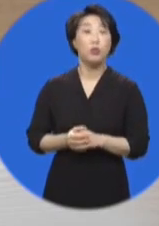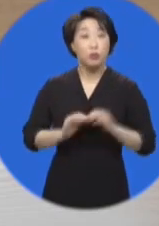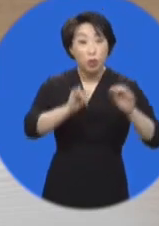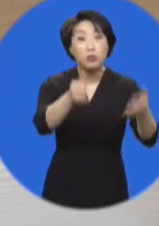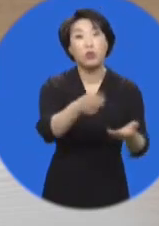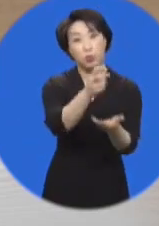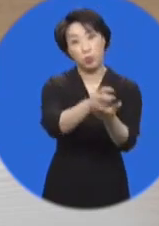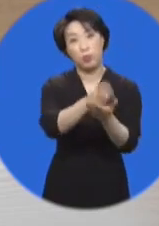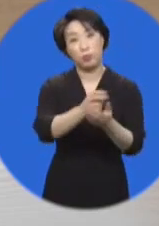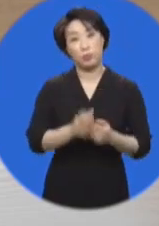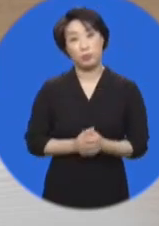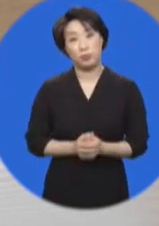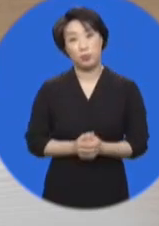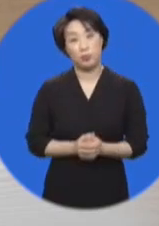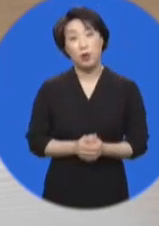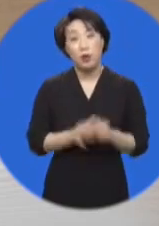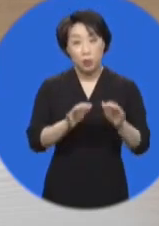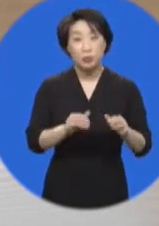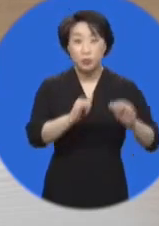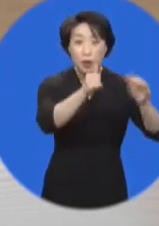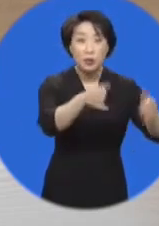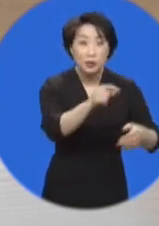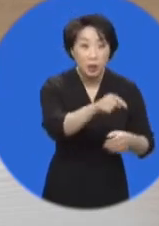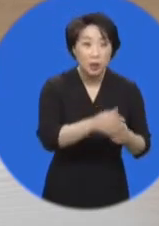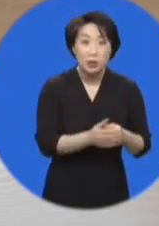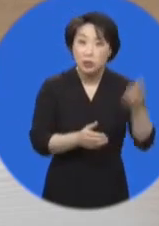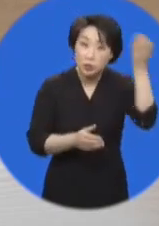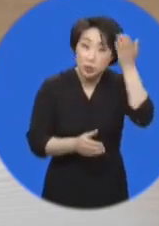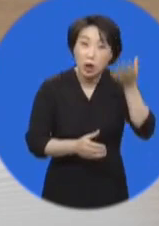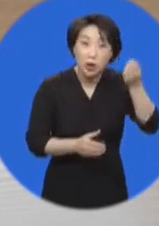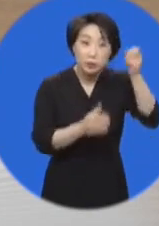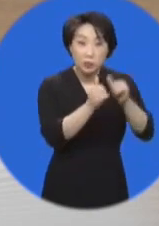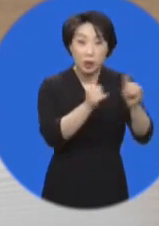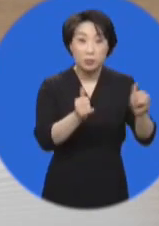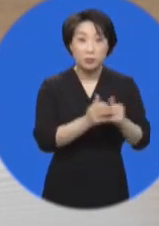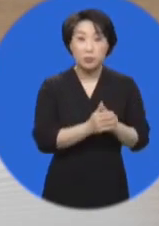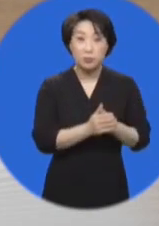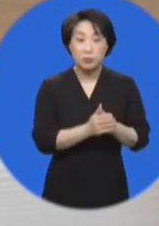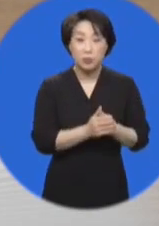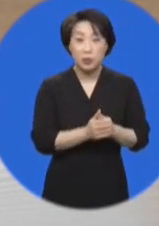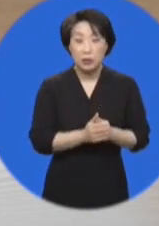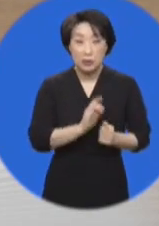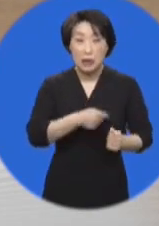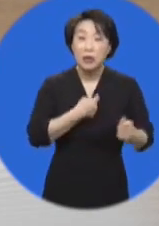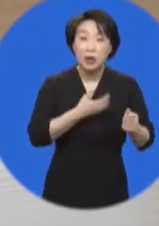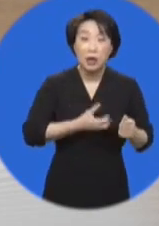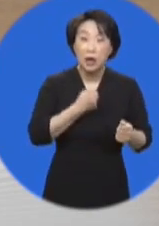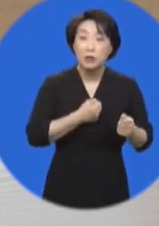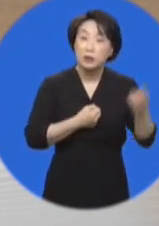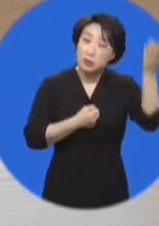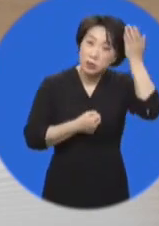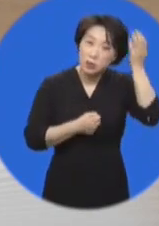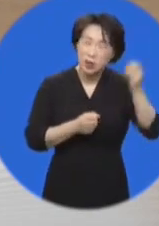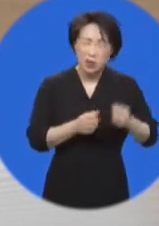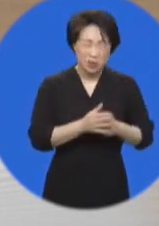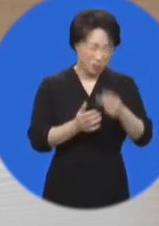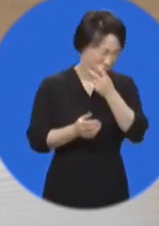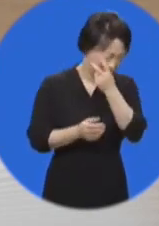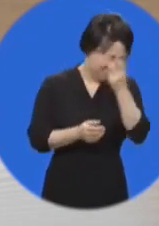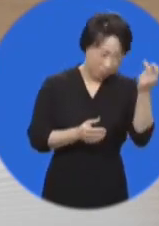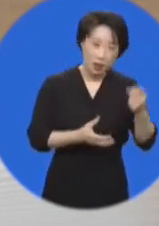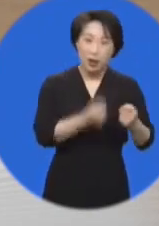세상은 그래요. 자, 세상은 지식 있는 사람이 자기가 가진 그